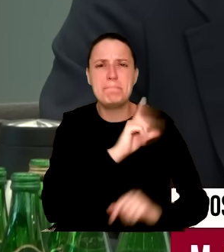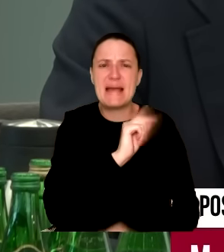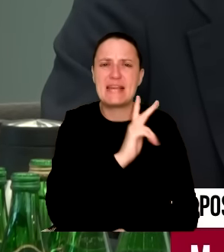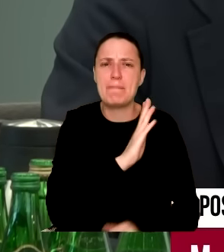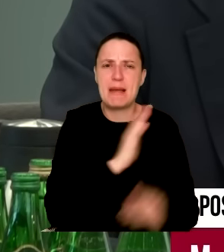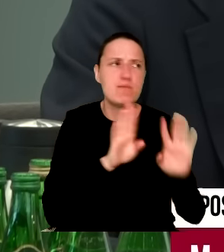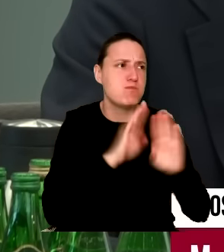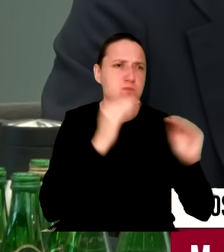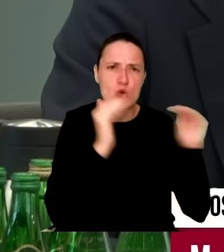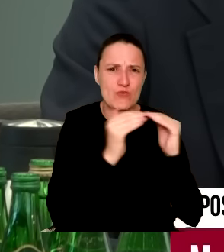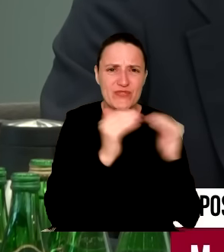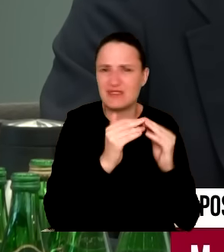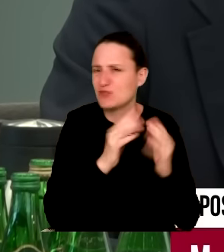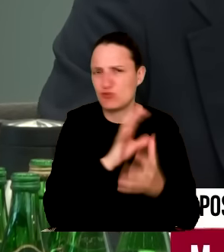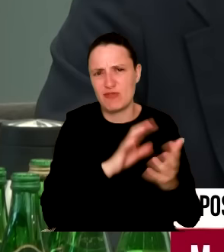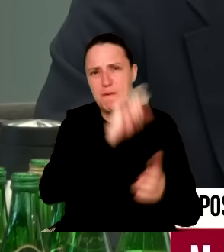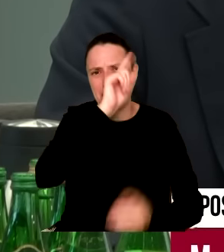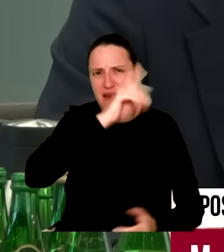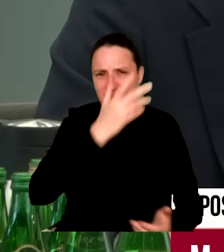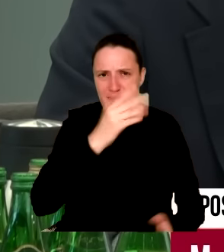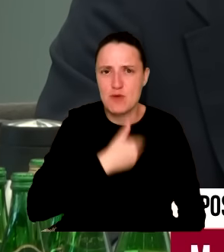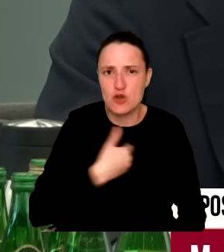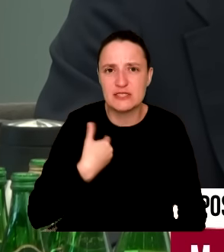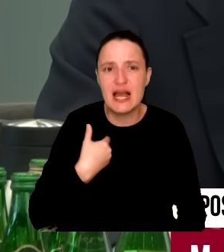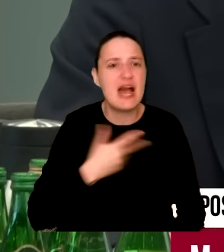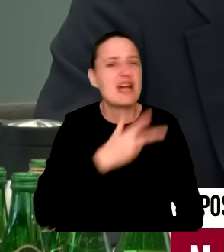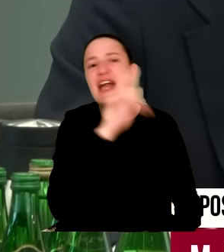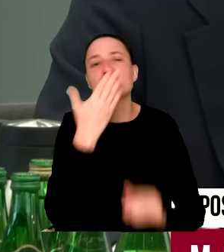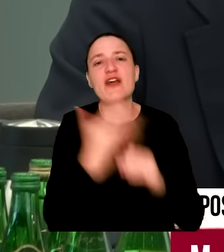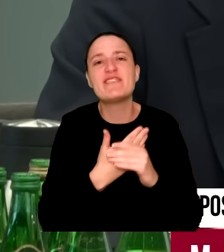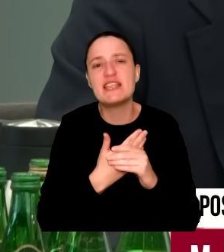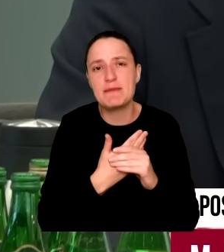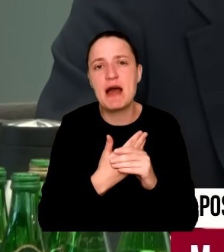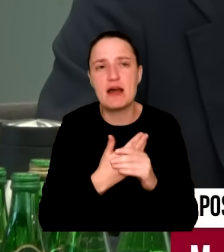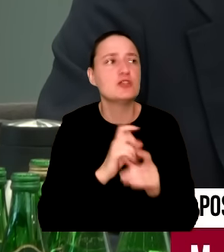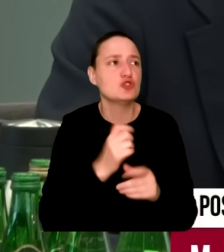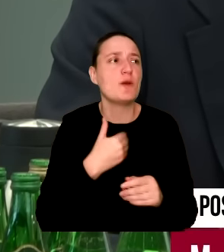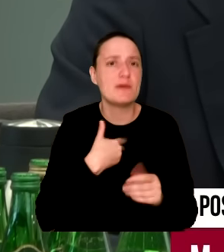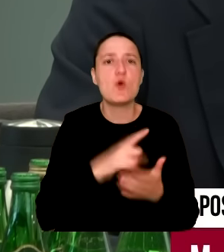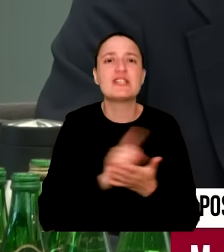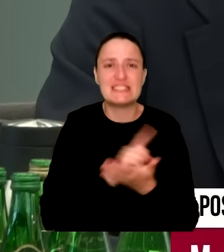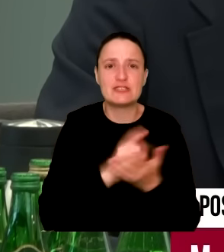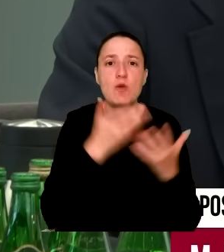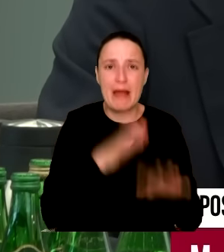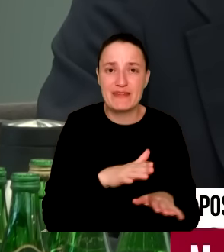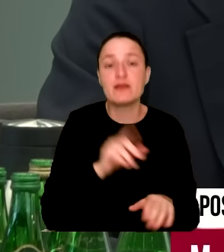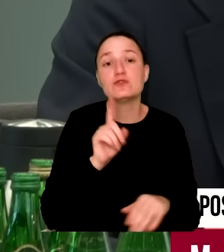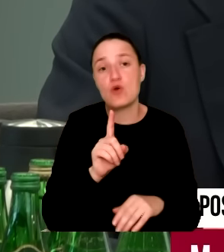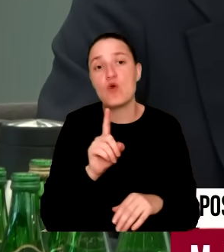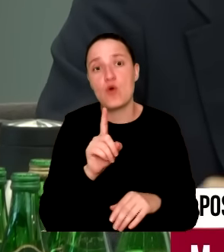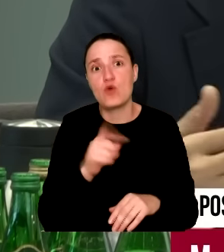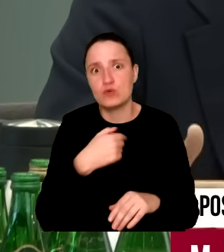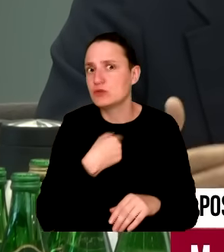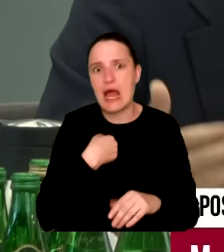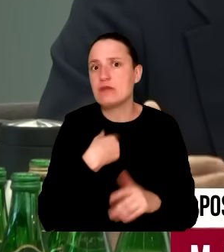to naprawdę dla mnie każda firma która wtedy była zagrożona spędzała mi